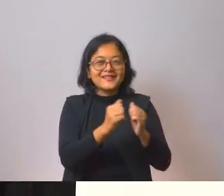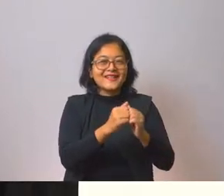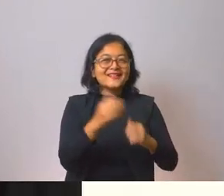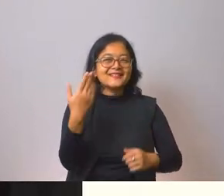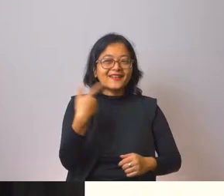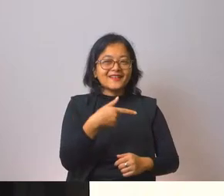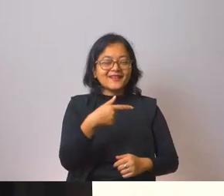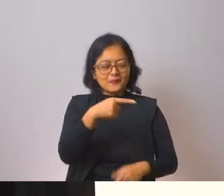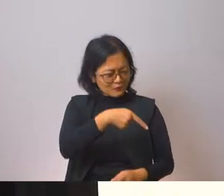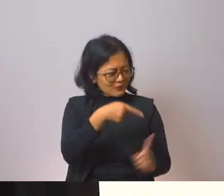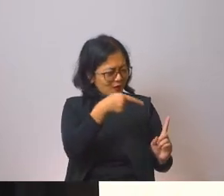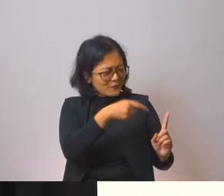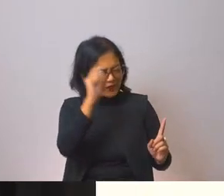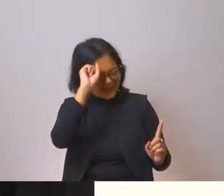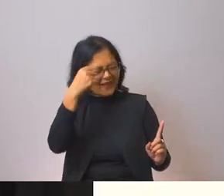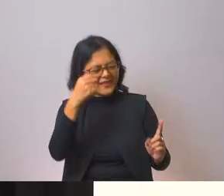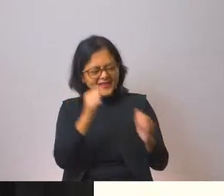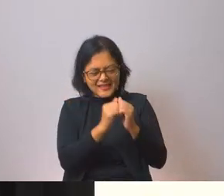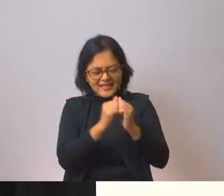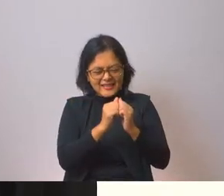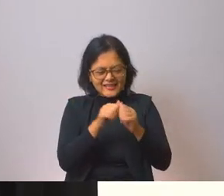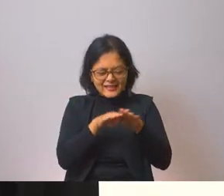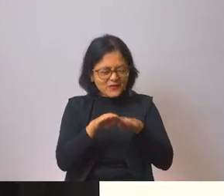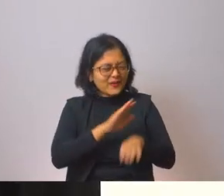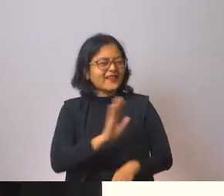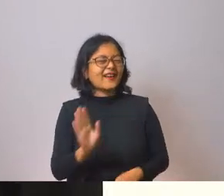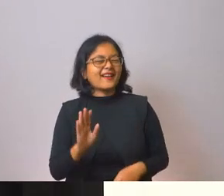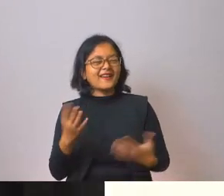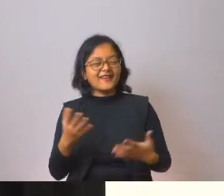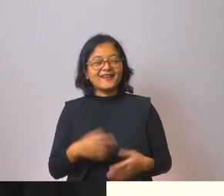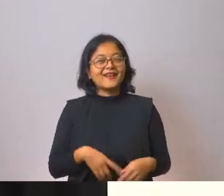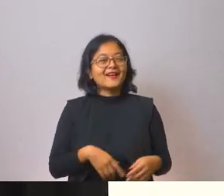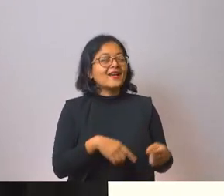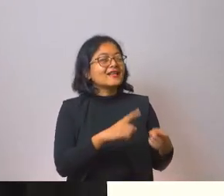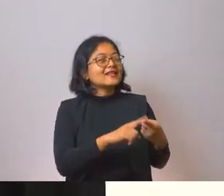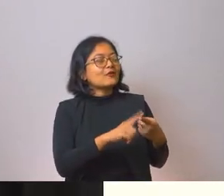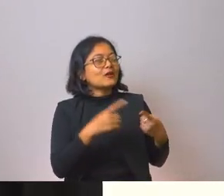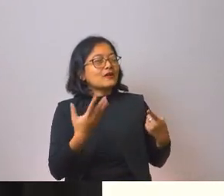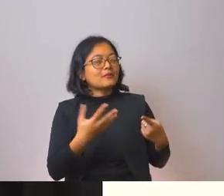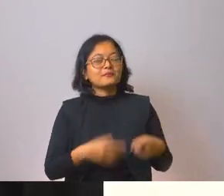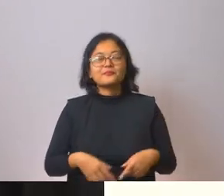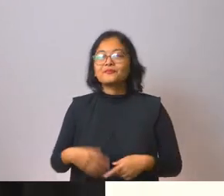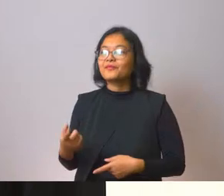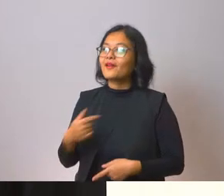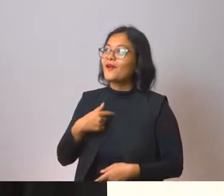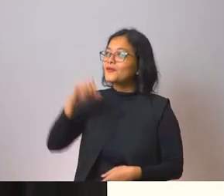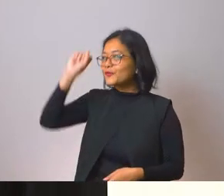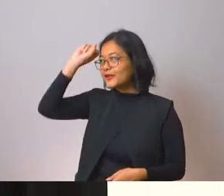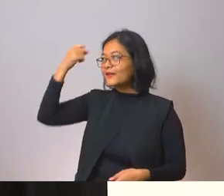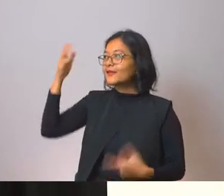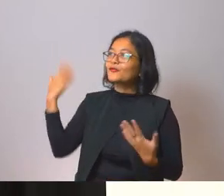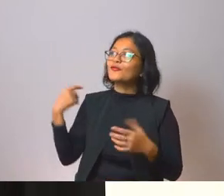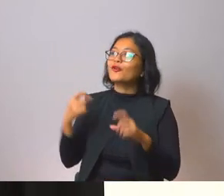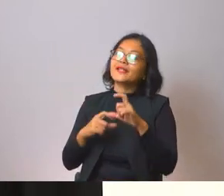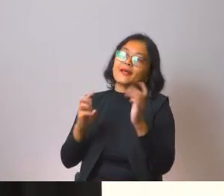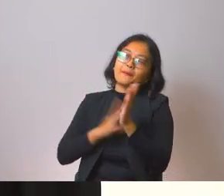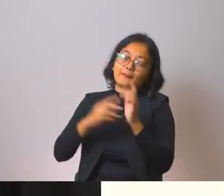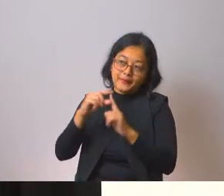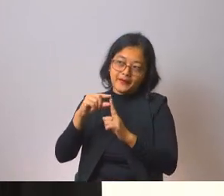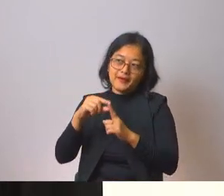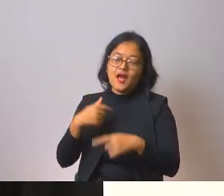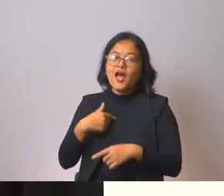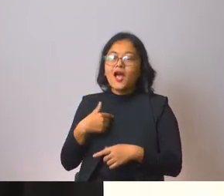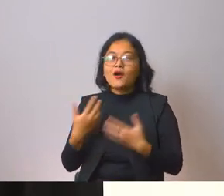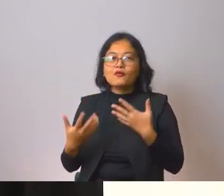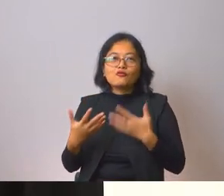lagi mungkin ini ya, waktu jadi SMP gitu ya, udah mulai wah bandul-bandulnya gitu kan. Memang